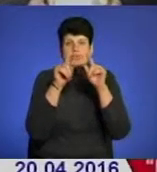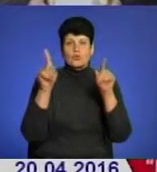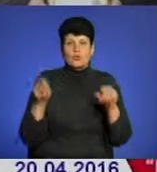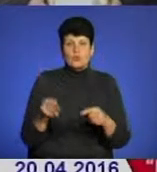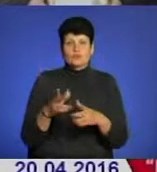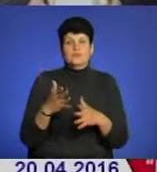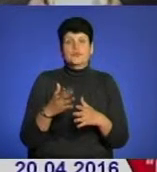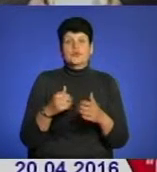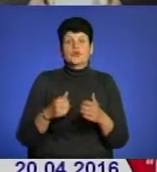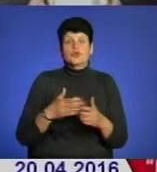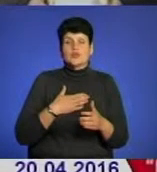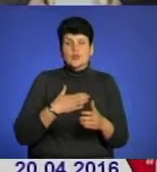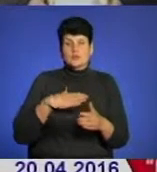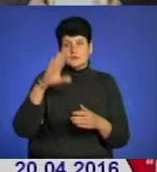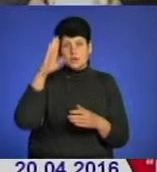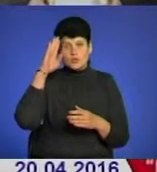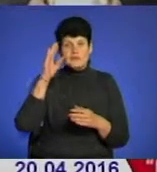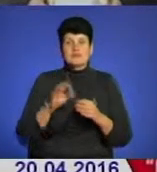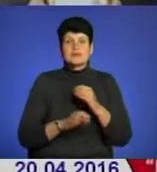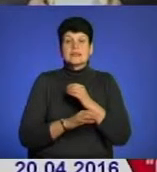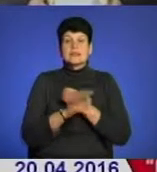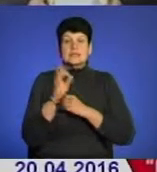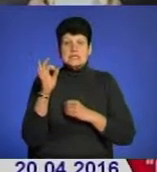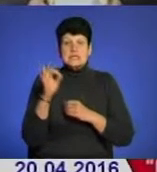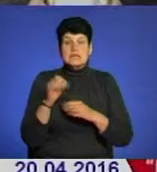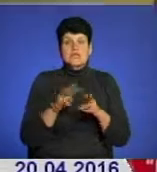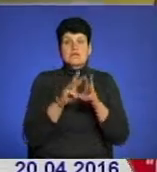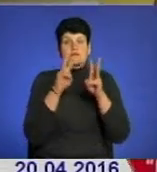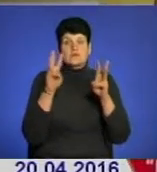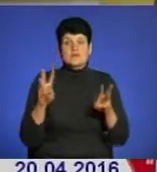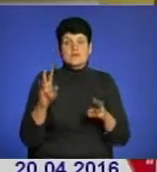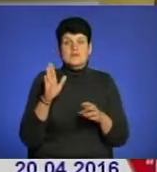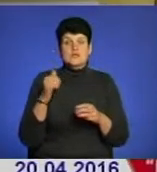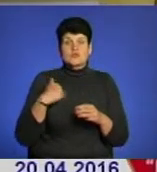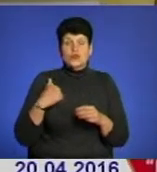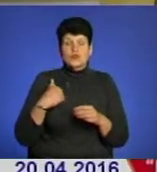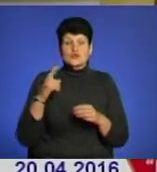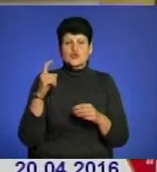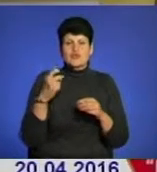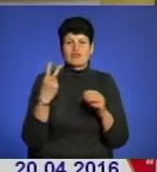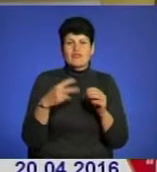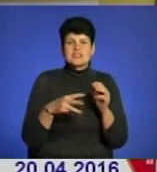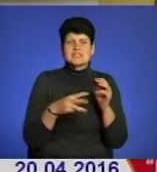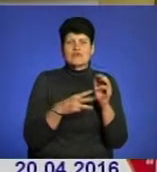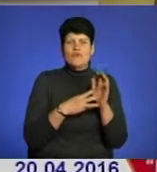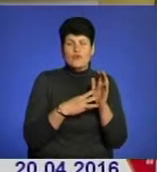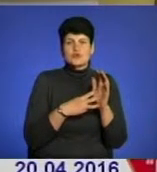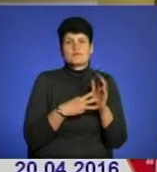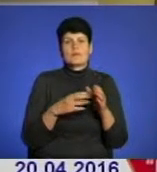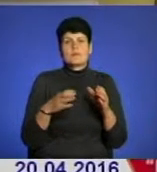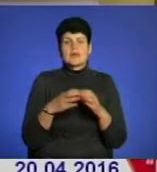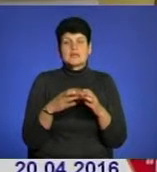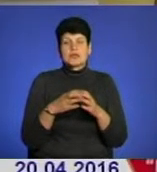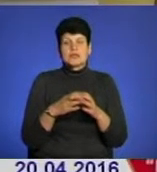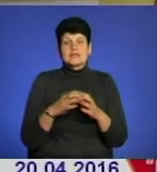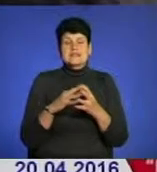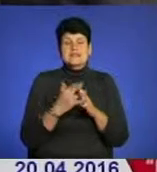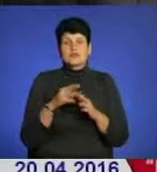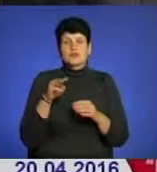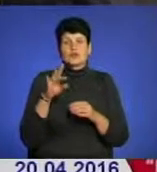передову до наших бійців на Сході. Її освятив військовий капелан 128-го гірсько-піхотного батальйону біля селища